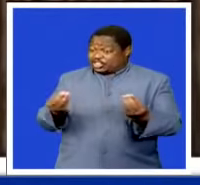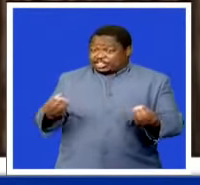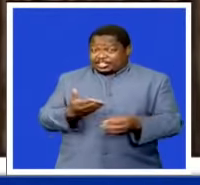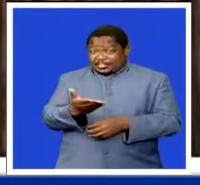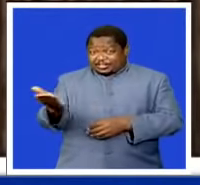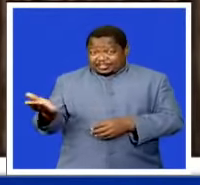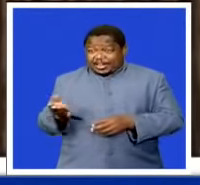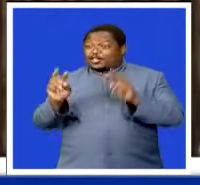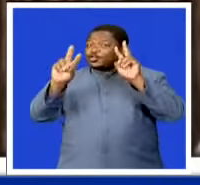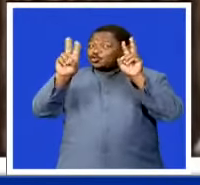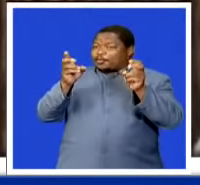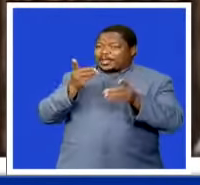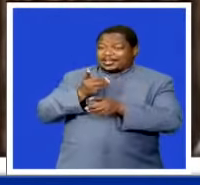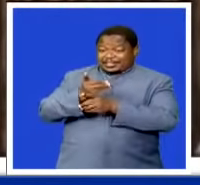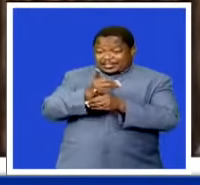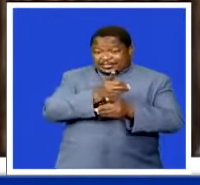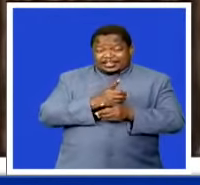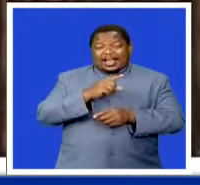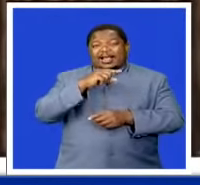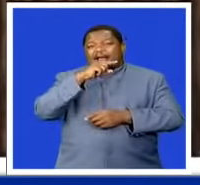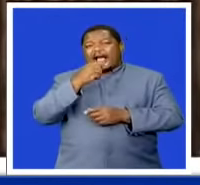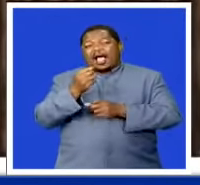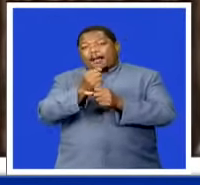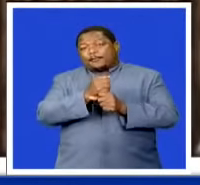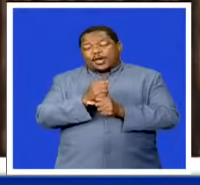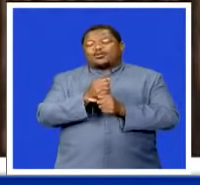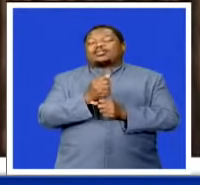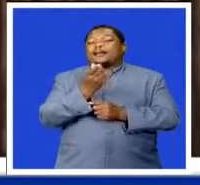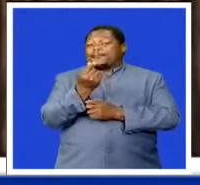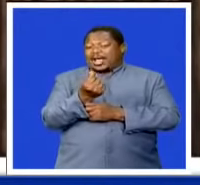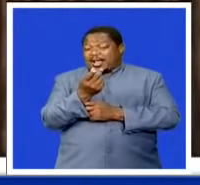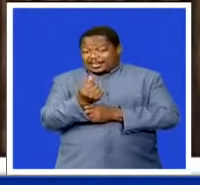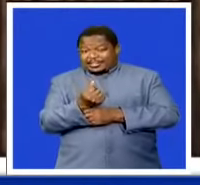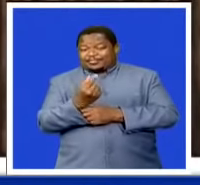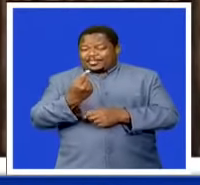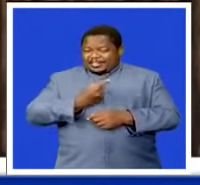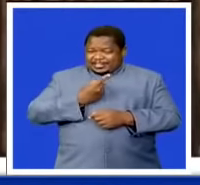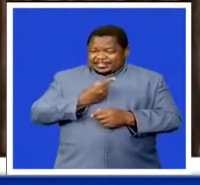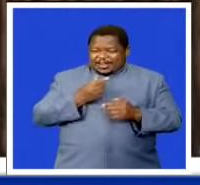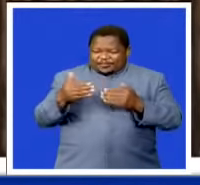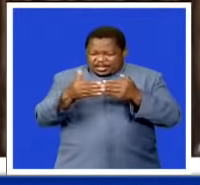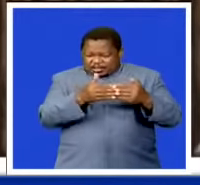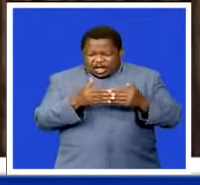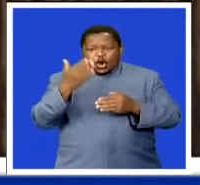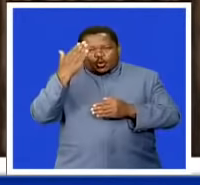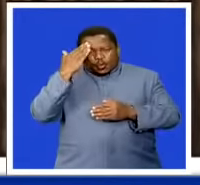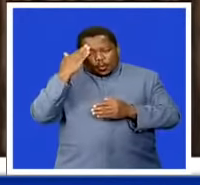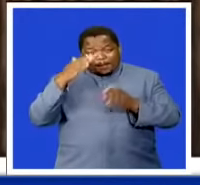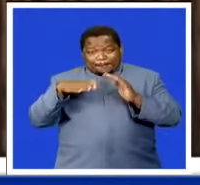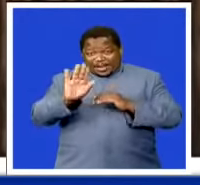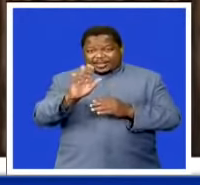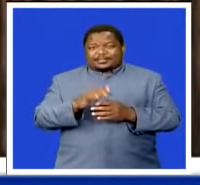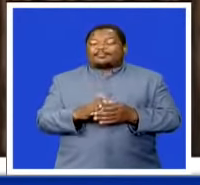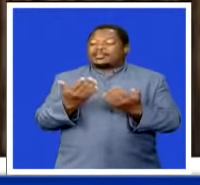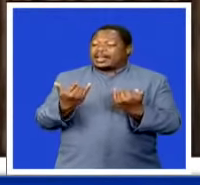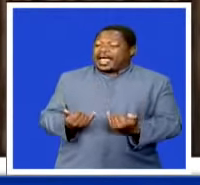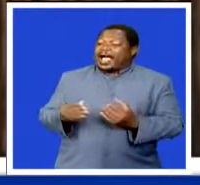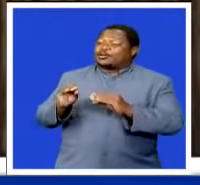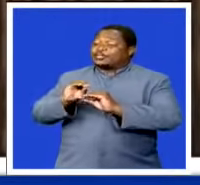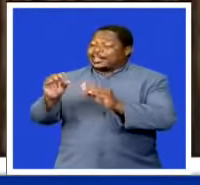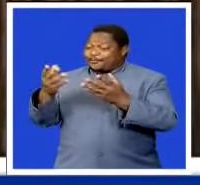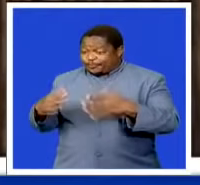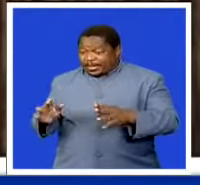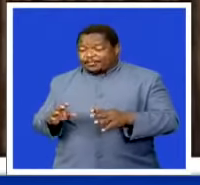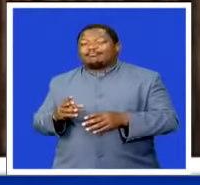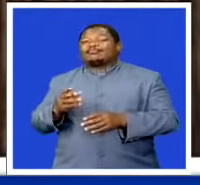ukutimela nasebakhulile nekuthi bakwade nje ukusebenzisa imali ngendlela lefanele. Sidathi nasisuka-ke lana sihambe sesiphofaneni emadlenya lapho khona siyobuka